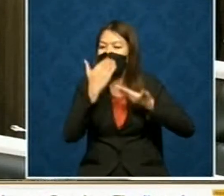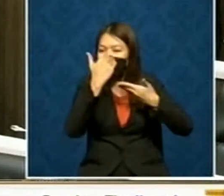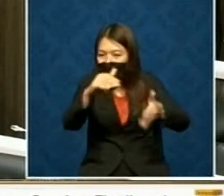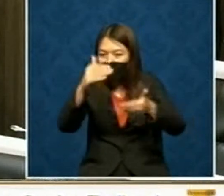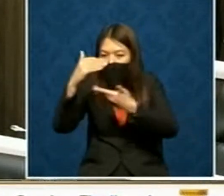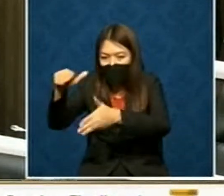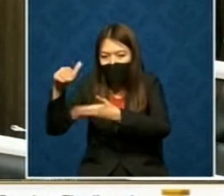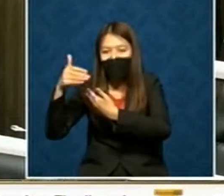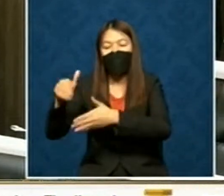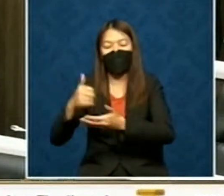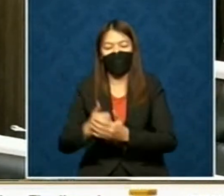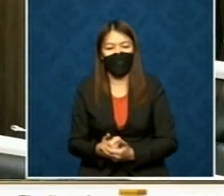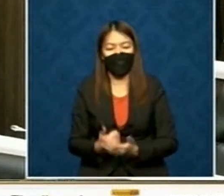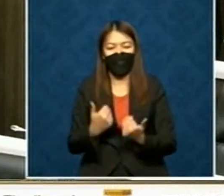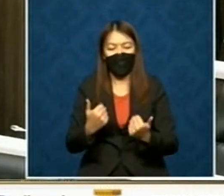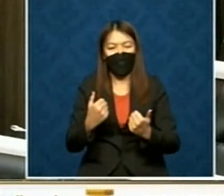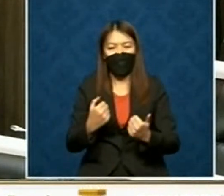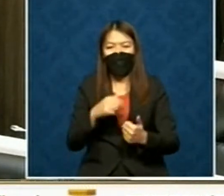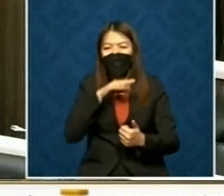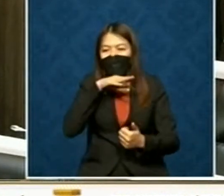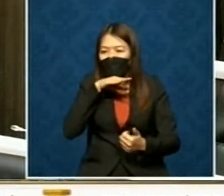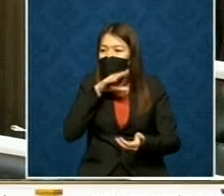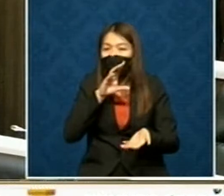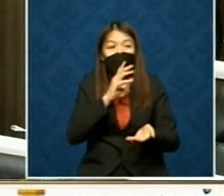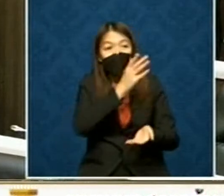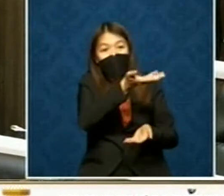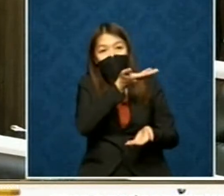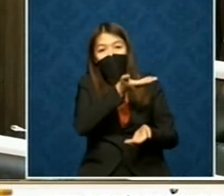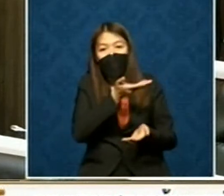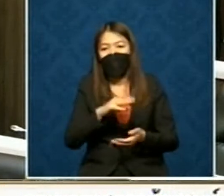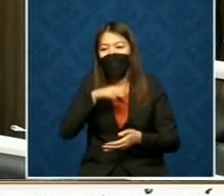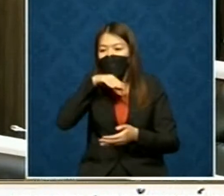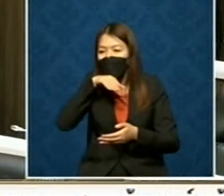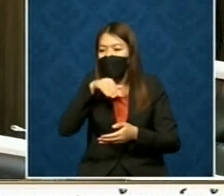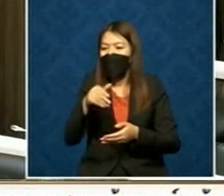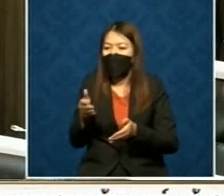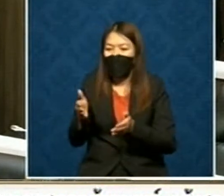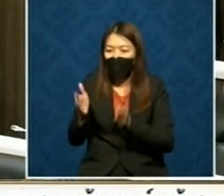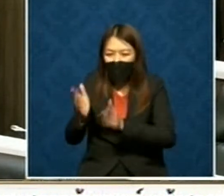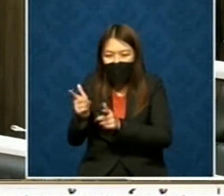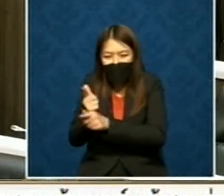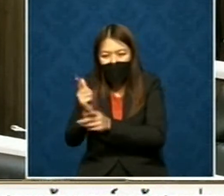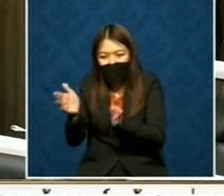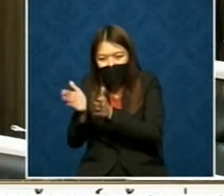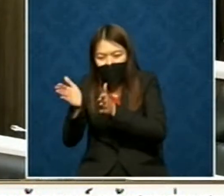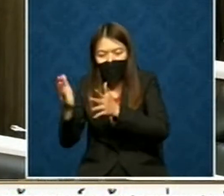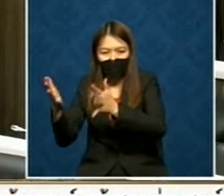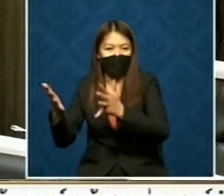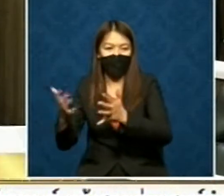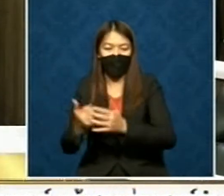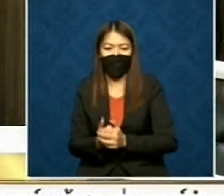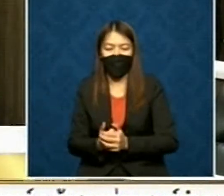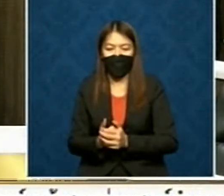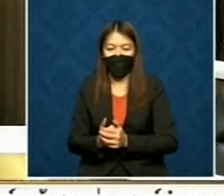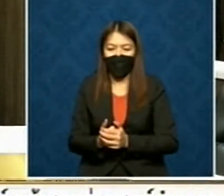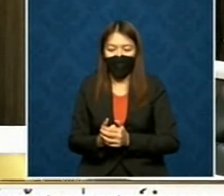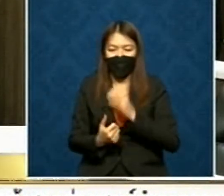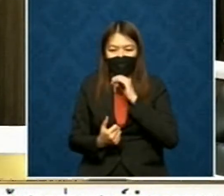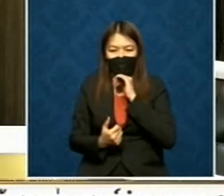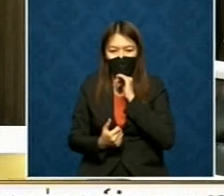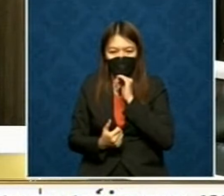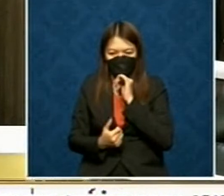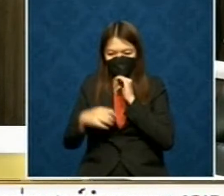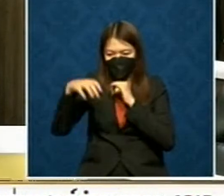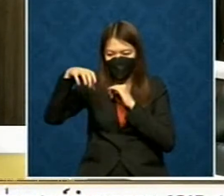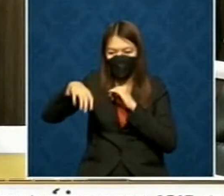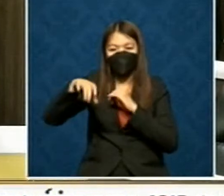เป้าตอนนทกคนตองว่งหาหมูจากทุนใหญ่เพรไม่มีหมูของรายย้อยขายแล้ว กินรวบเบสเซ็กมประสษ